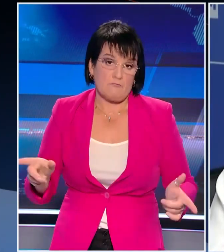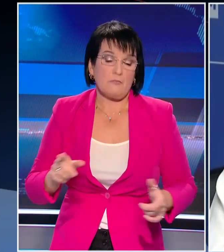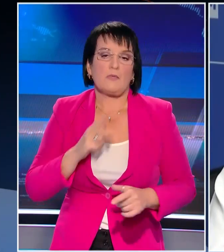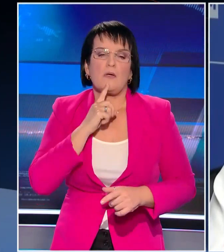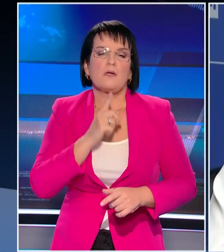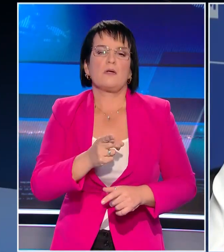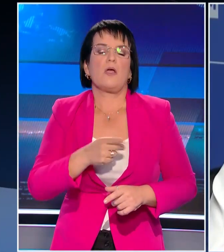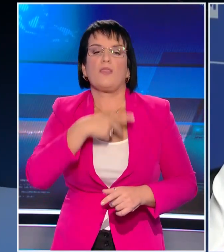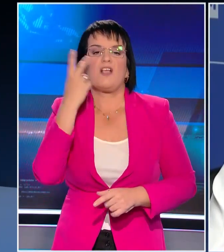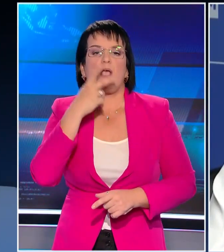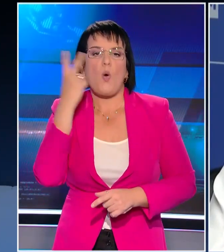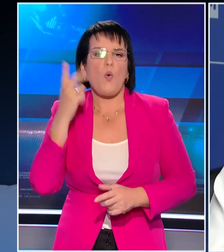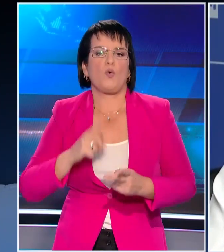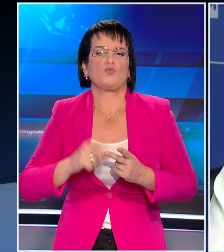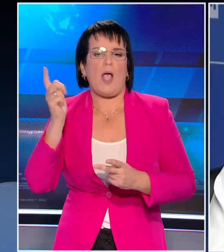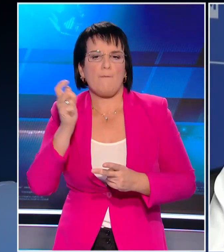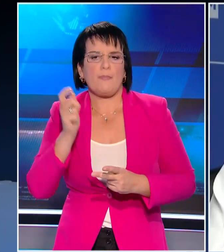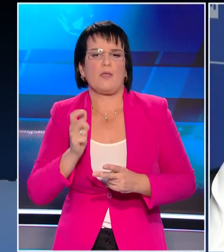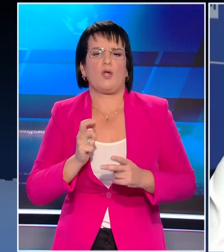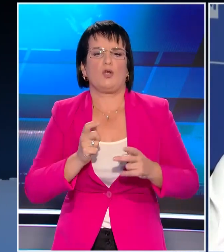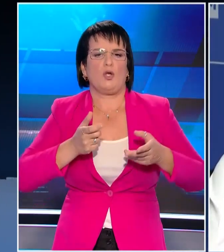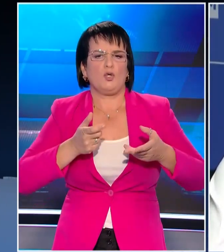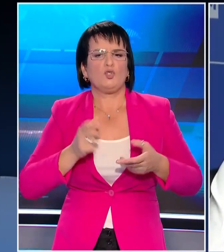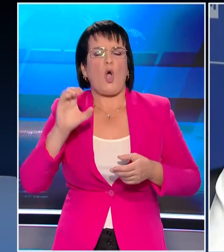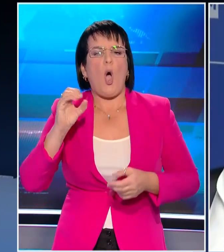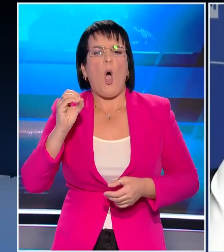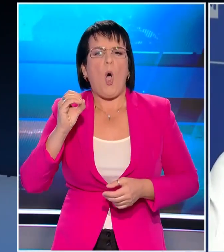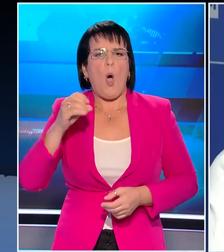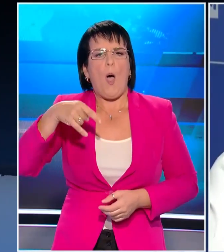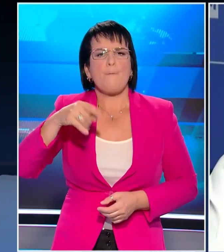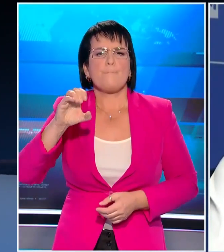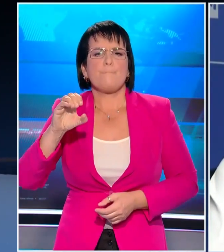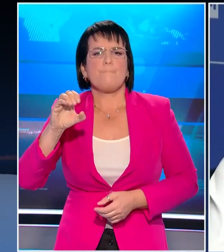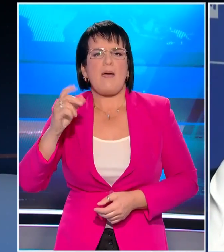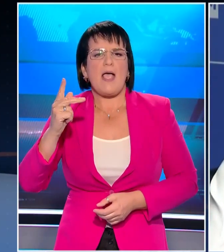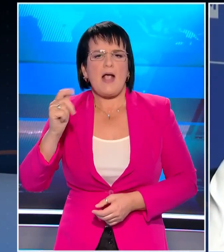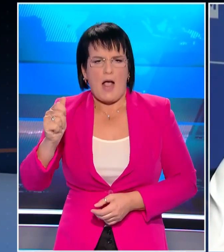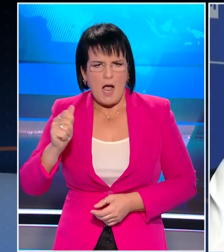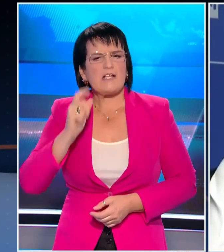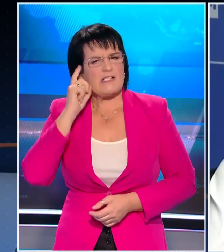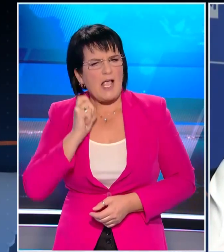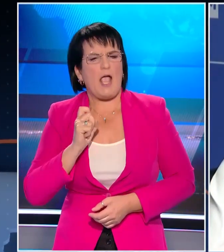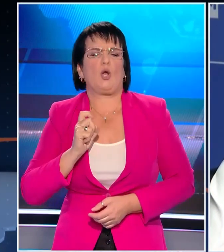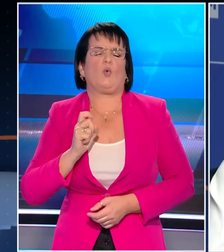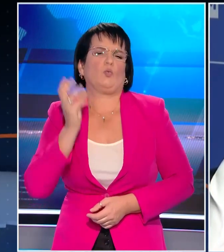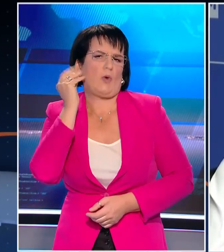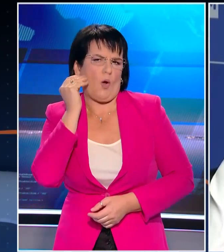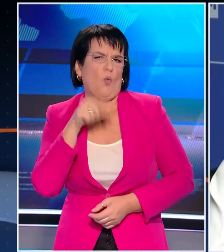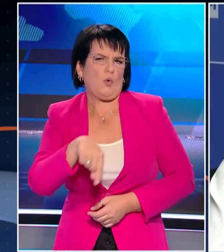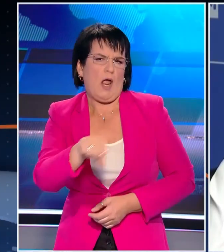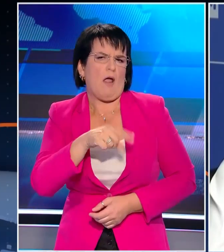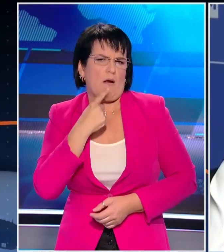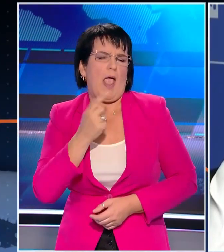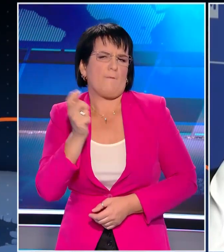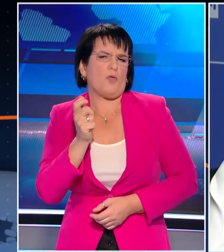στους δικαιούχους του επιδόματος τέκνου του ΟΠΕΚΑ. Φαντάζομαι ότι πολλοί ακροατές μας, οι οποίοι μας ακούνε, παίρνουν αυτό το